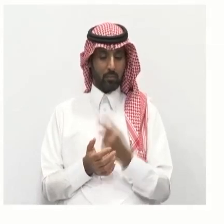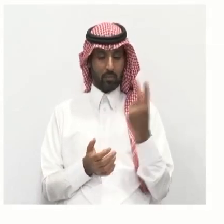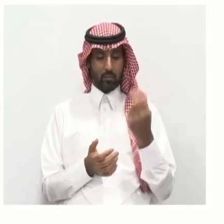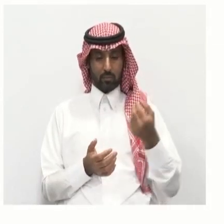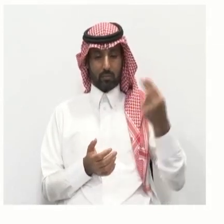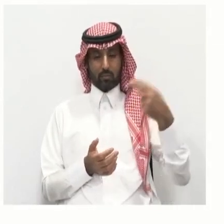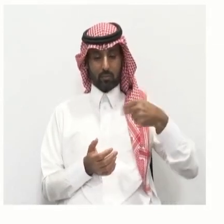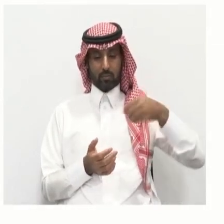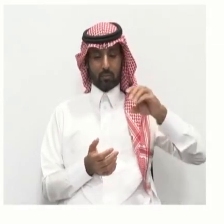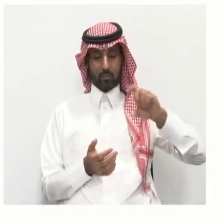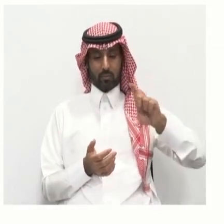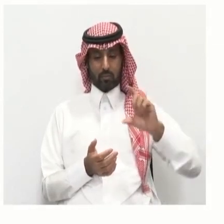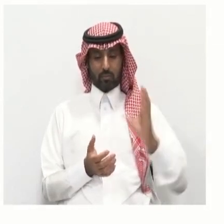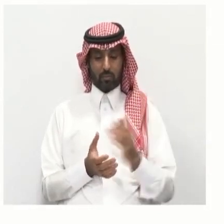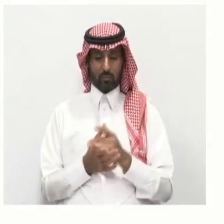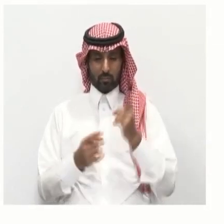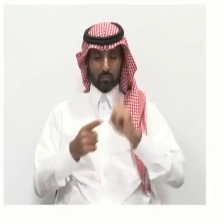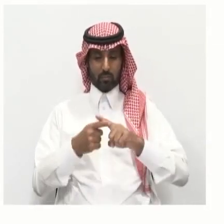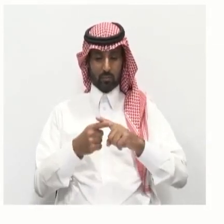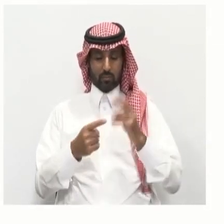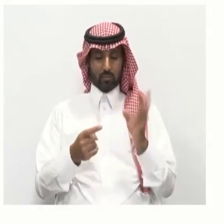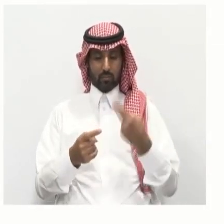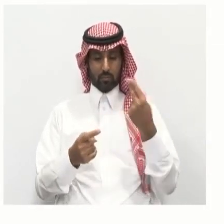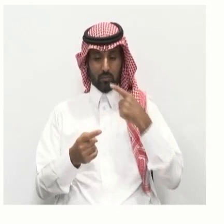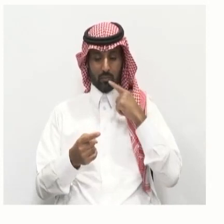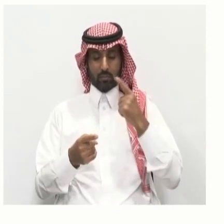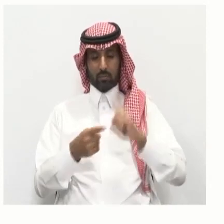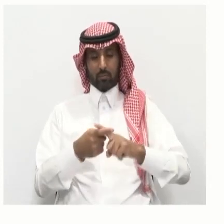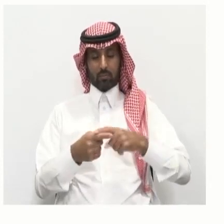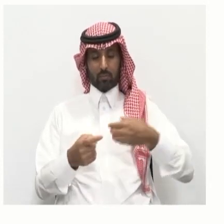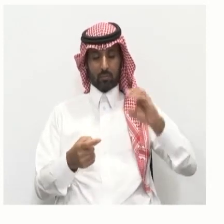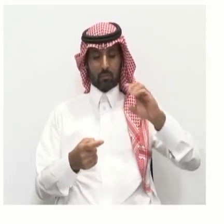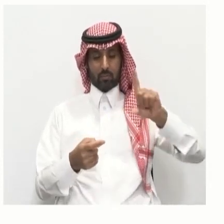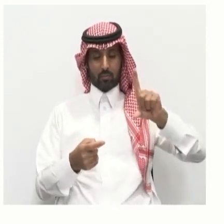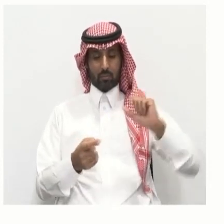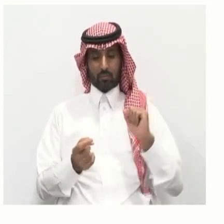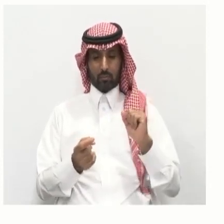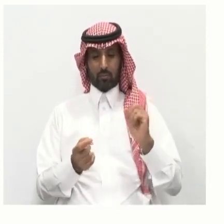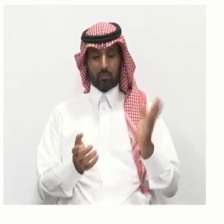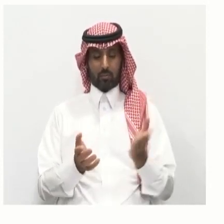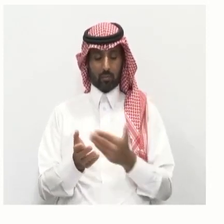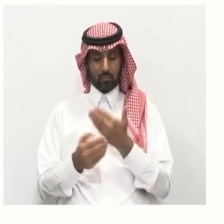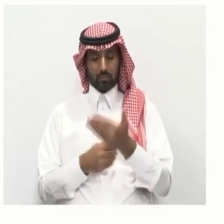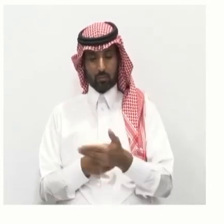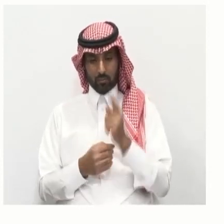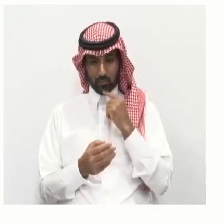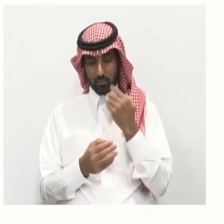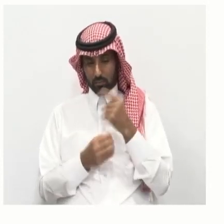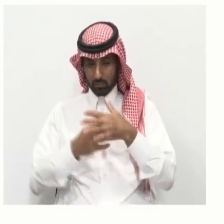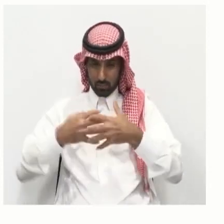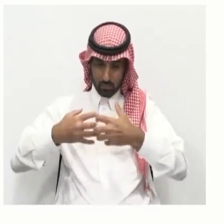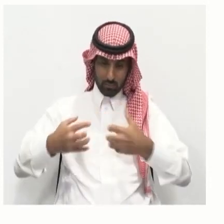ا س ال لاحظ انو تضرب في الاتش وتضرب في الس ال وتضرب في ايش في الس لاجل كذا لما جينا